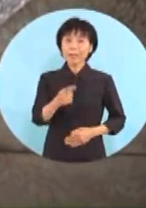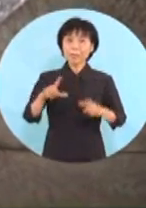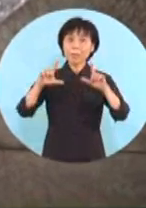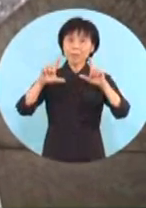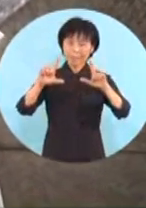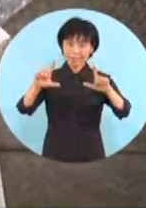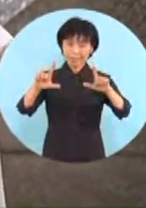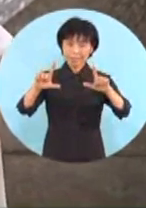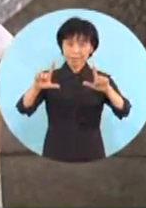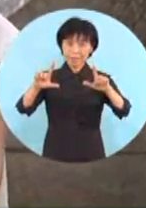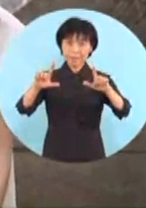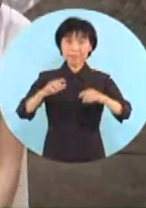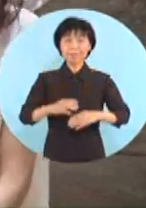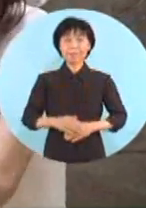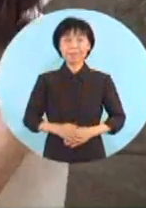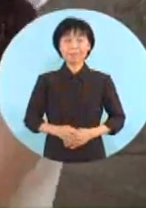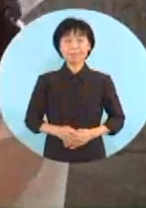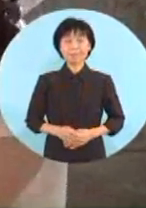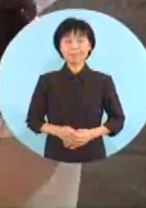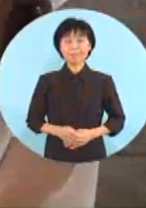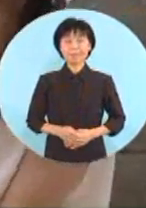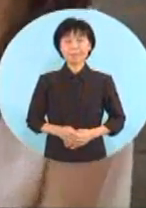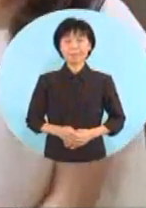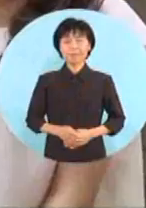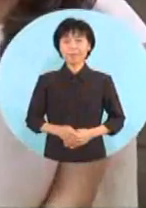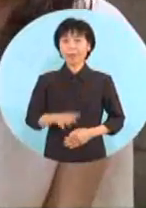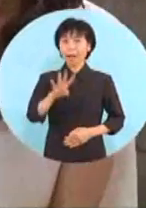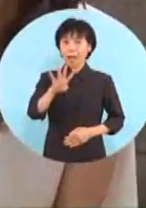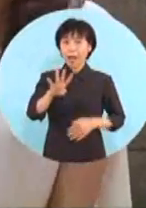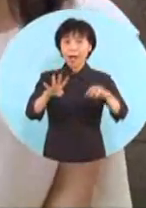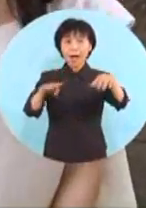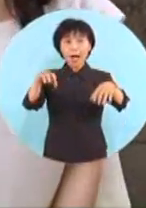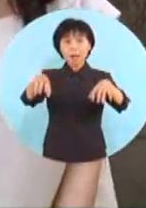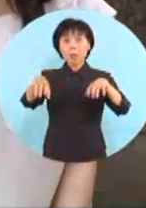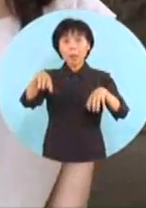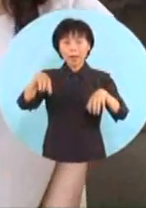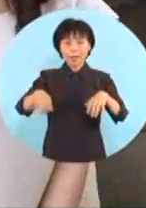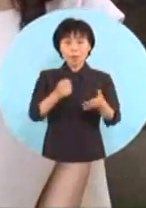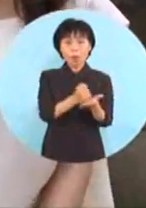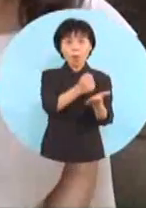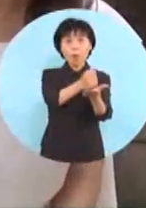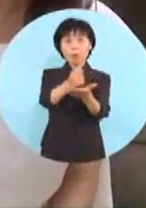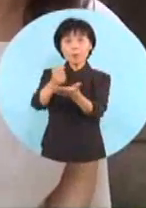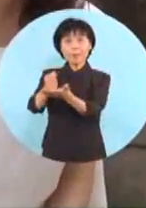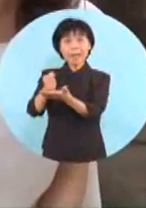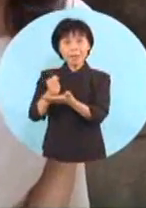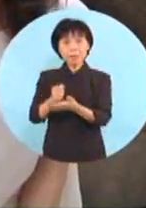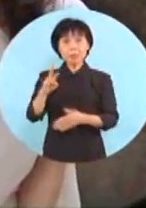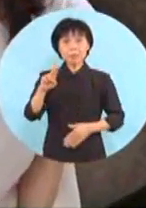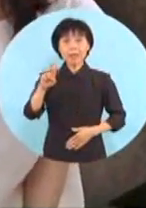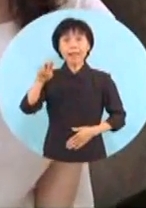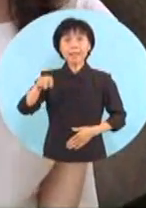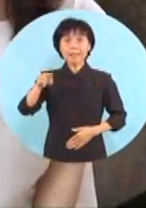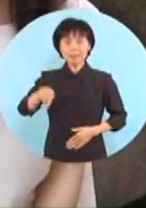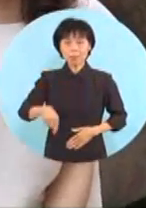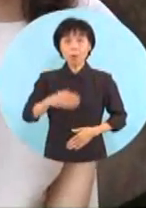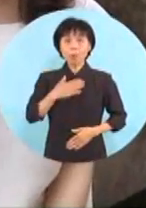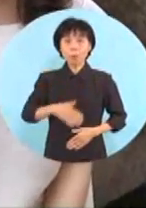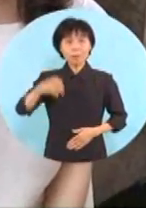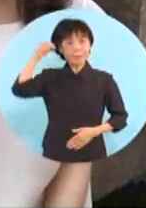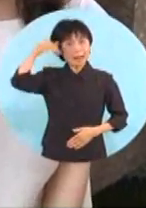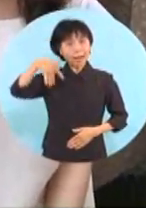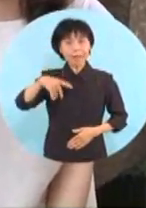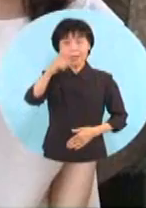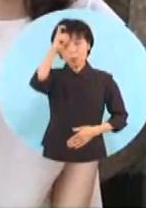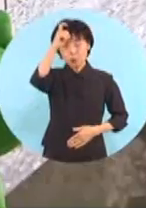再びりんりんちゃんからお知らせです。 こちら、 四冠スタンプラリーと物知り博士クイズ大会が開かれます